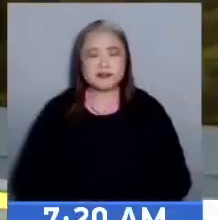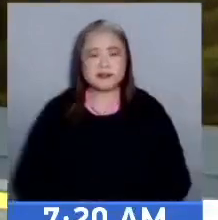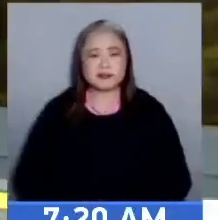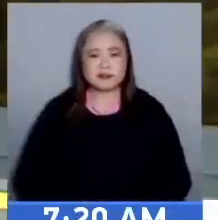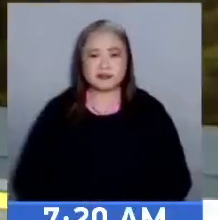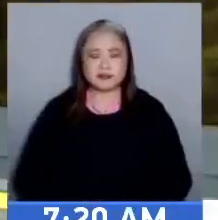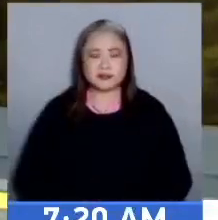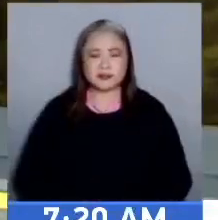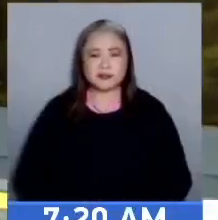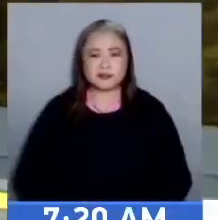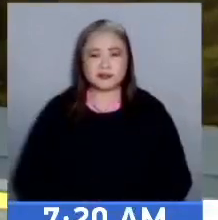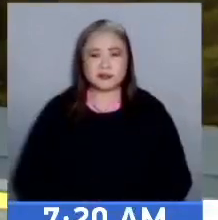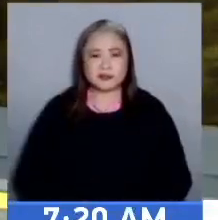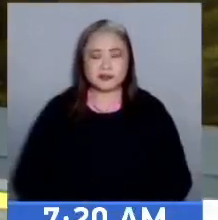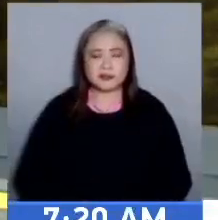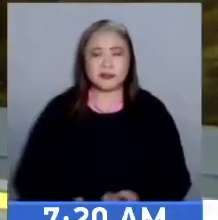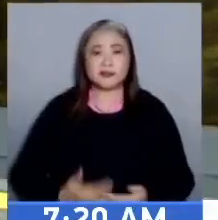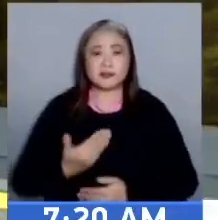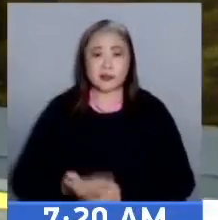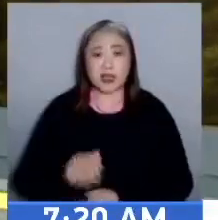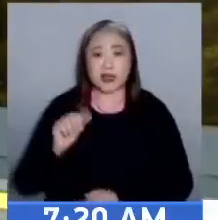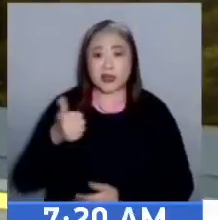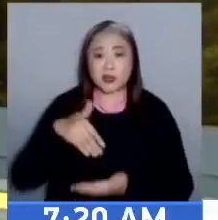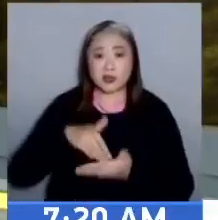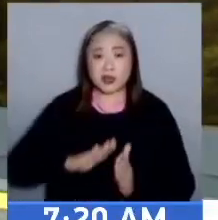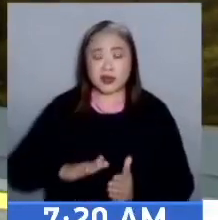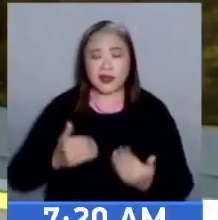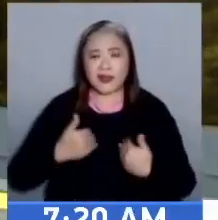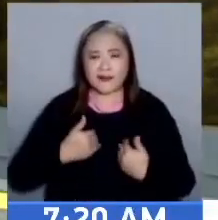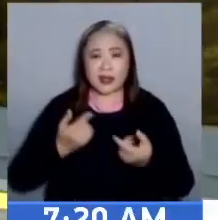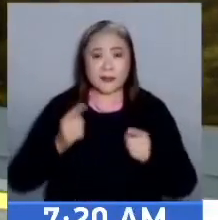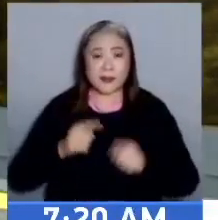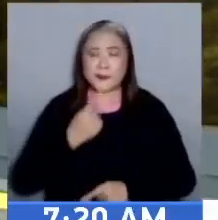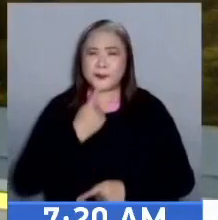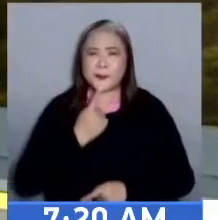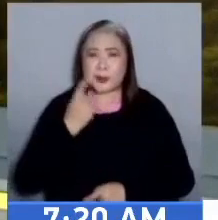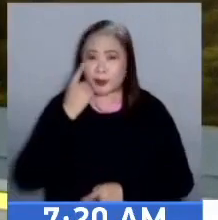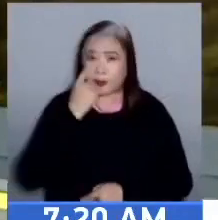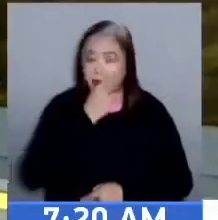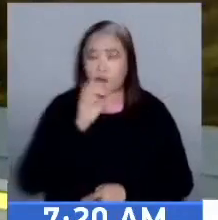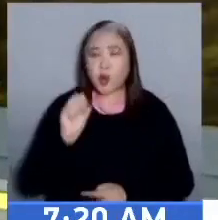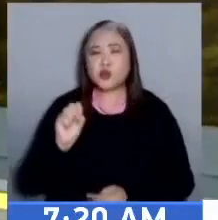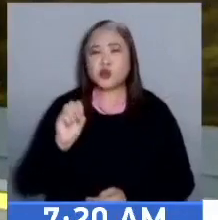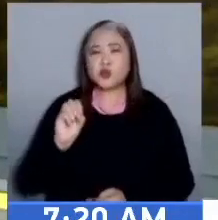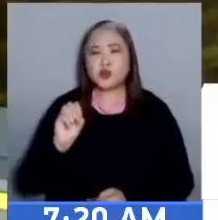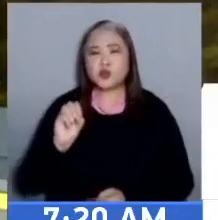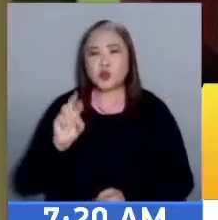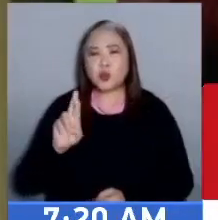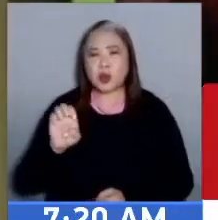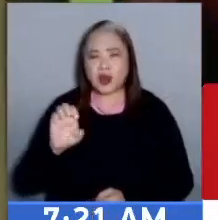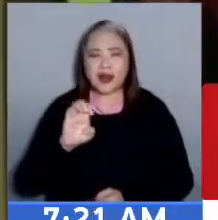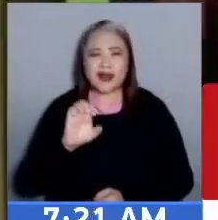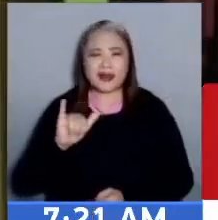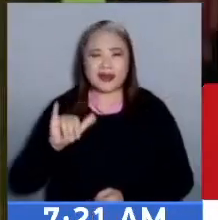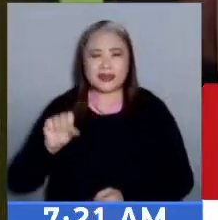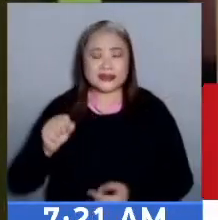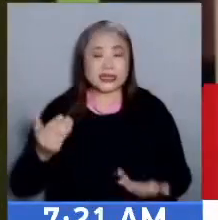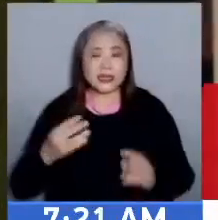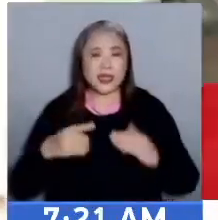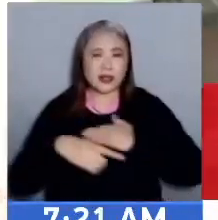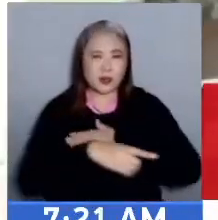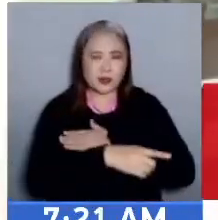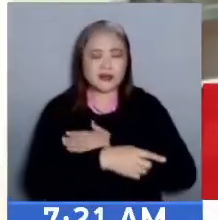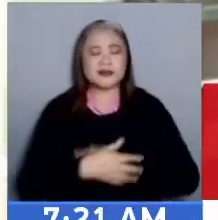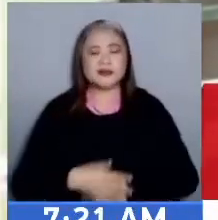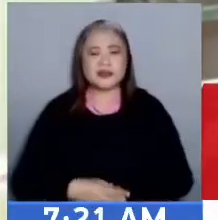Mahigit 10 estudyante ang tinamaan ng sore eyes sa West Central 2 Elementary School sa Dagupan City. Hindi na muna pinapapasok ang